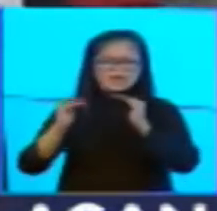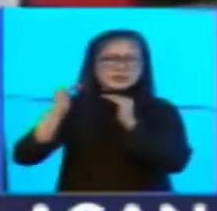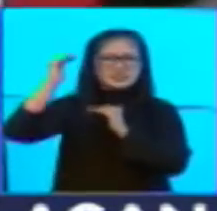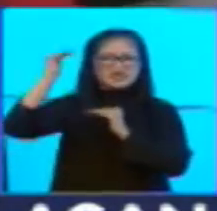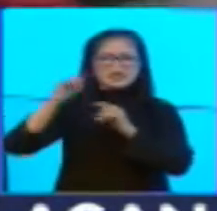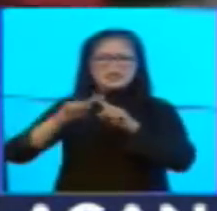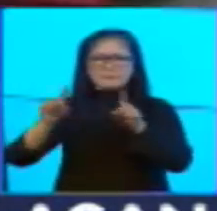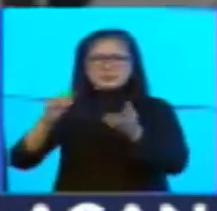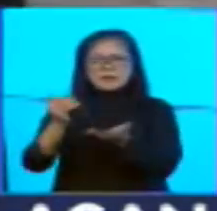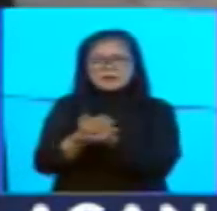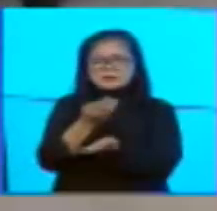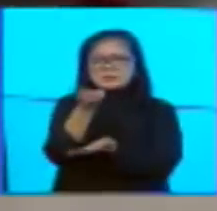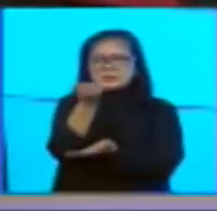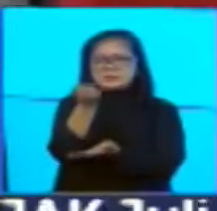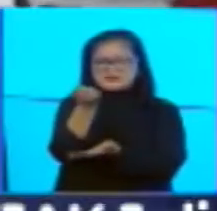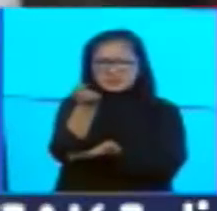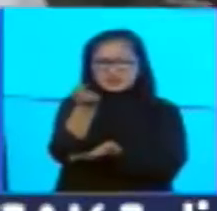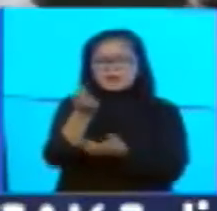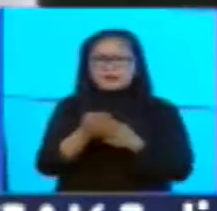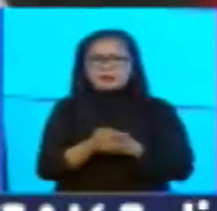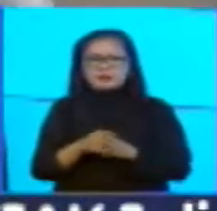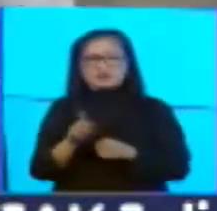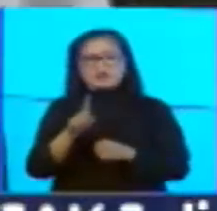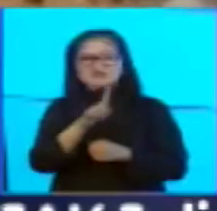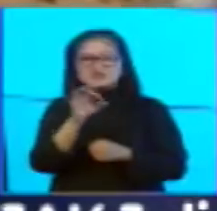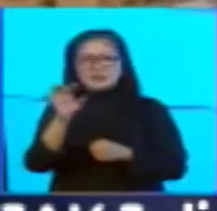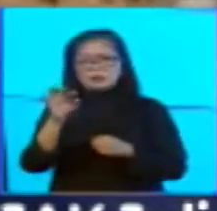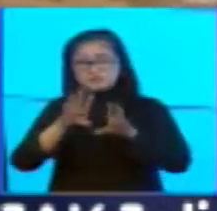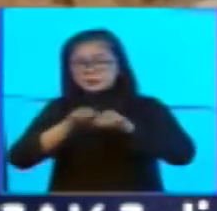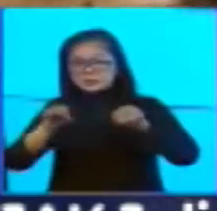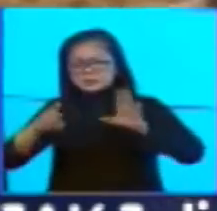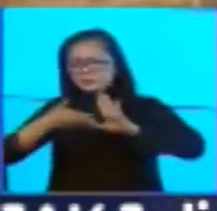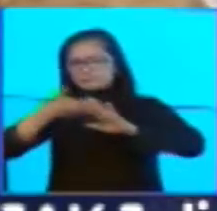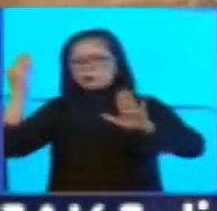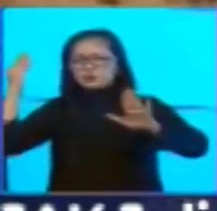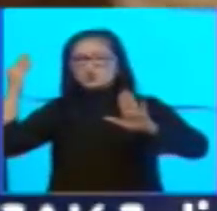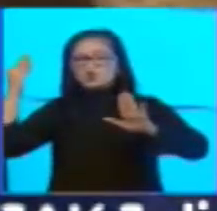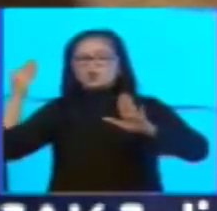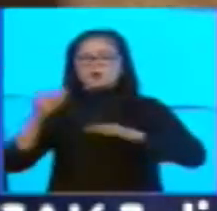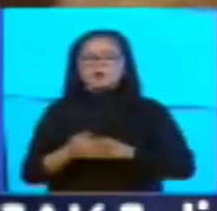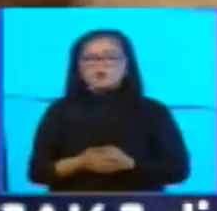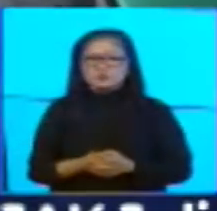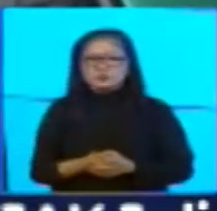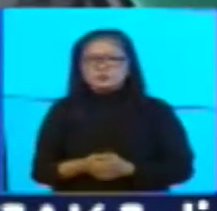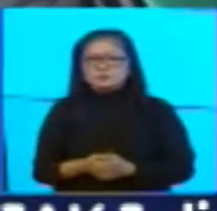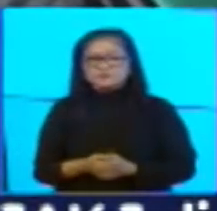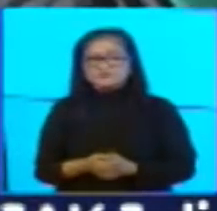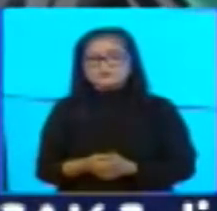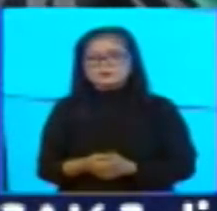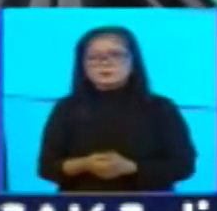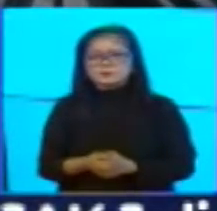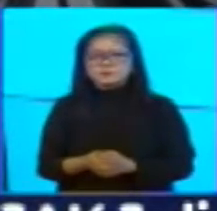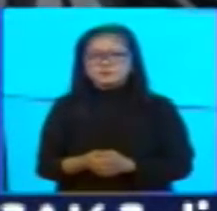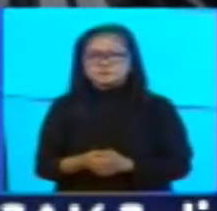lagi dicairkan sejak bulan Juli, membuat ratusan relawan memutuskan untuk mengundurkan diri. Diduga